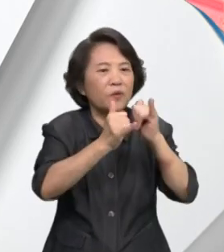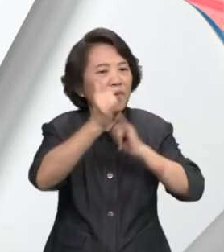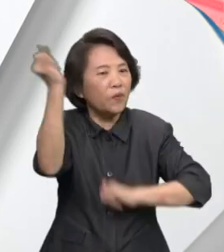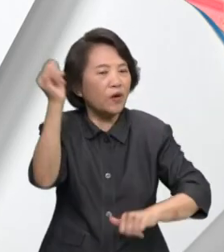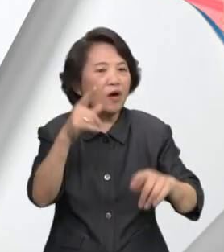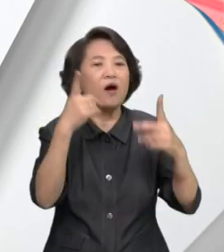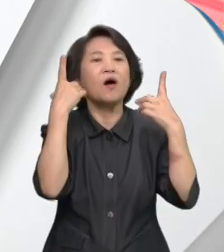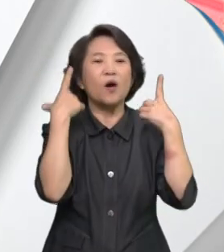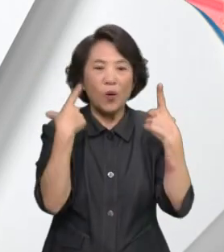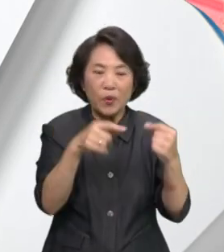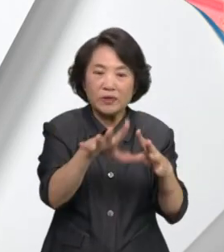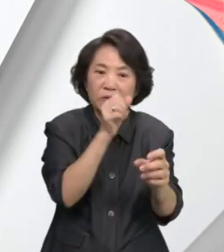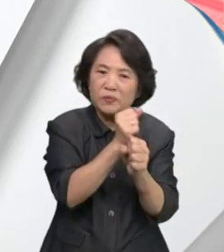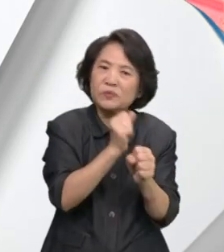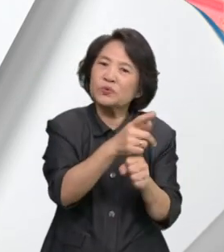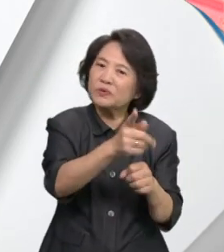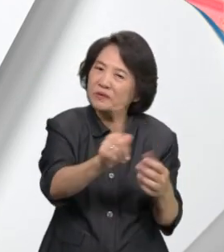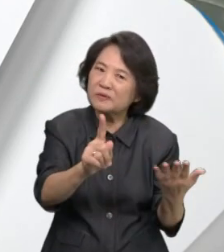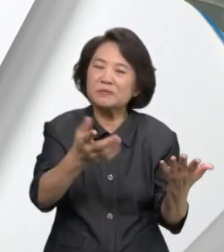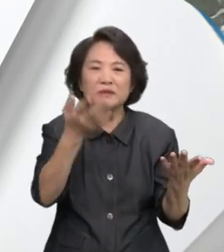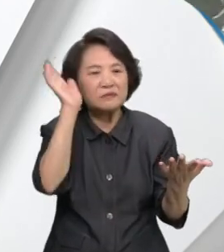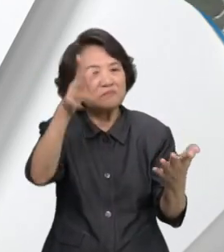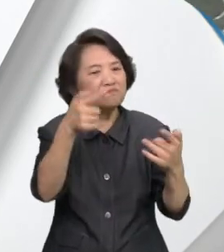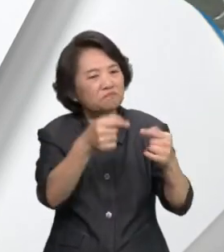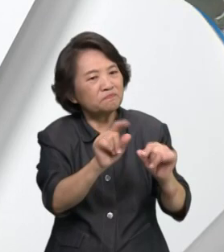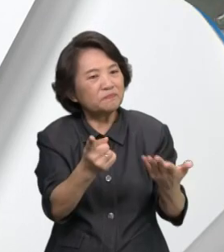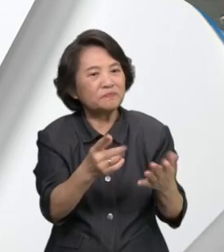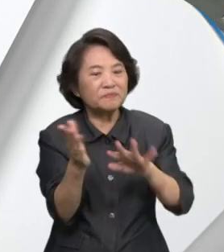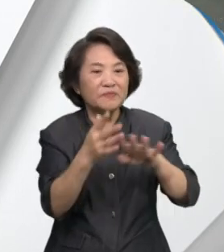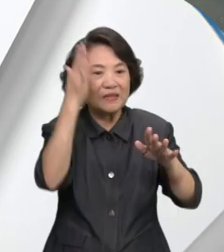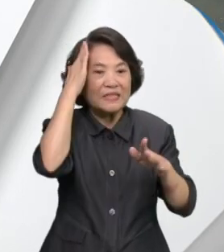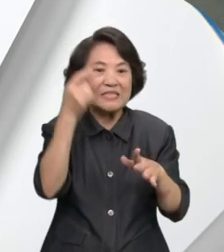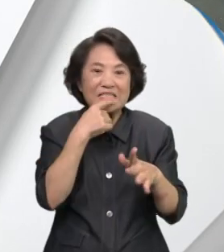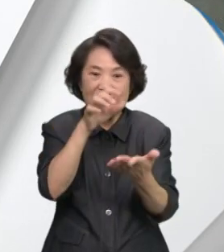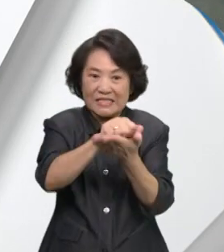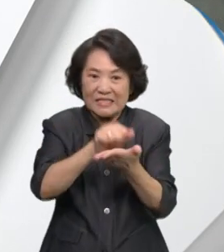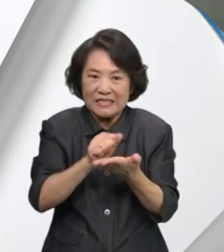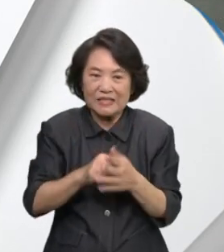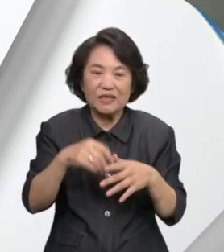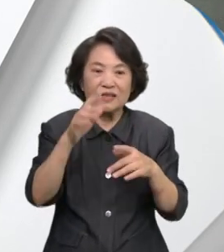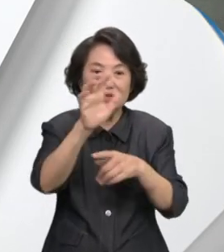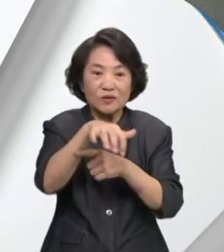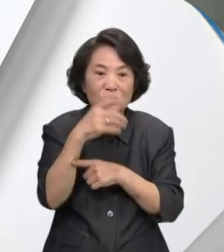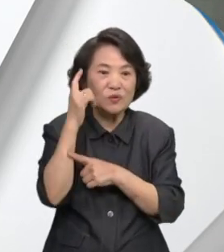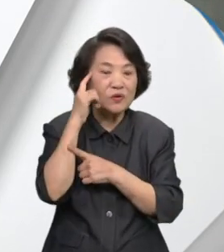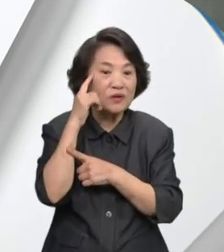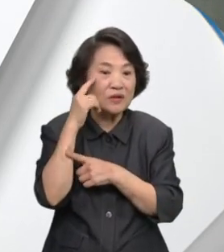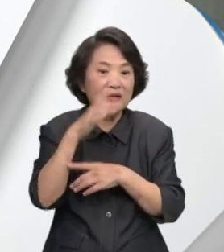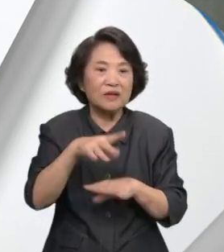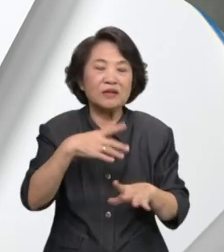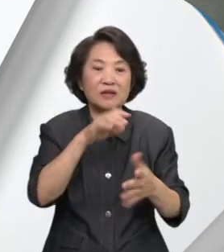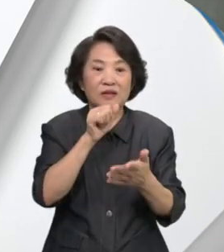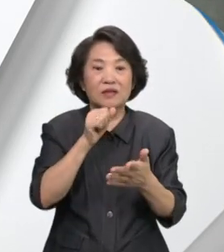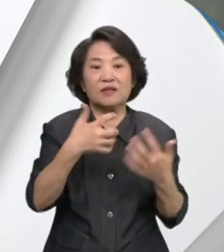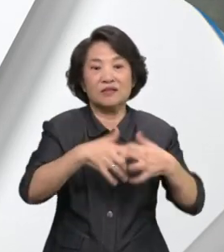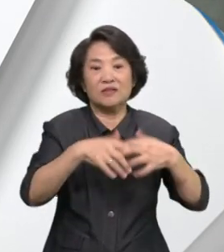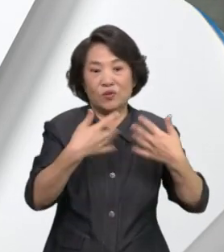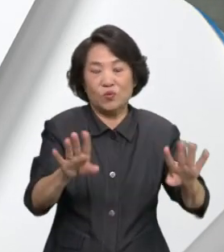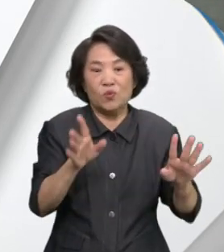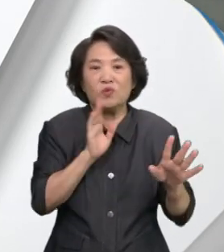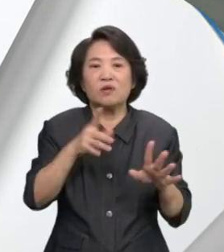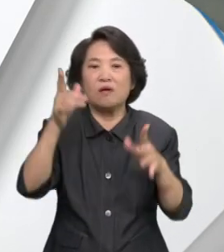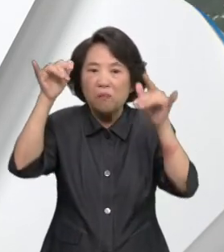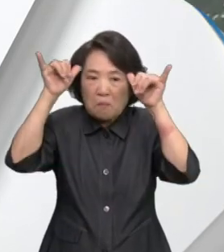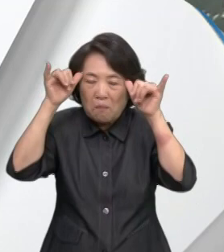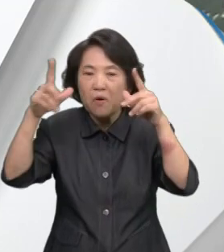哦，原来一个行业是这样的。 有拍嘅照片记录到有农业机器以后，当时看到嘅水牛、长牛，